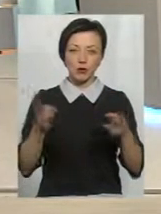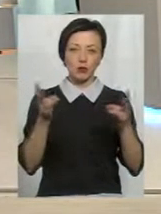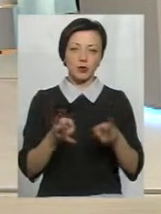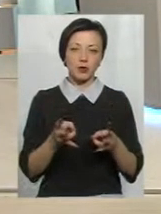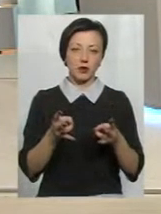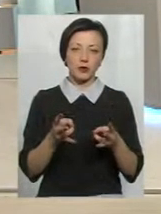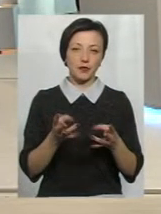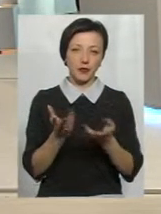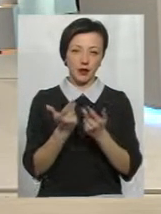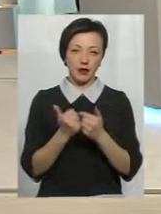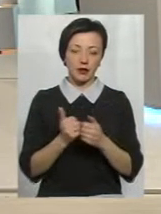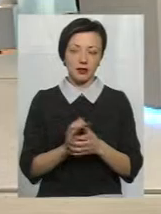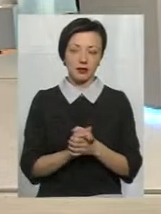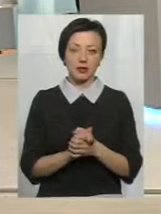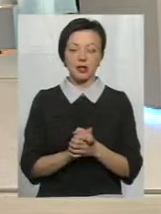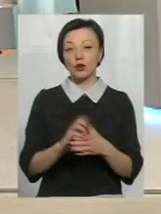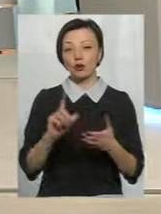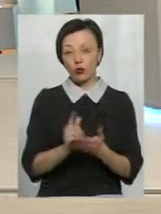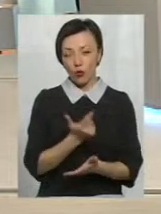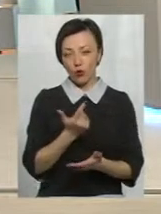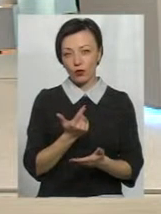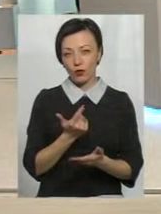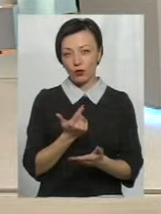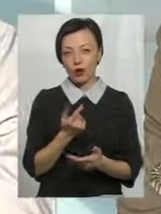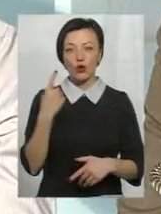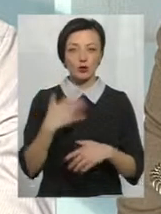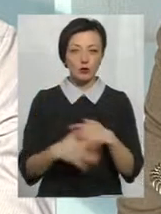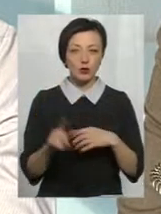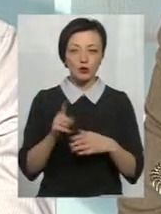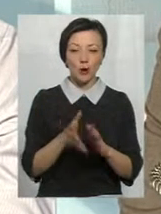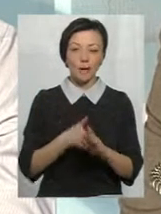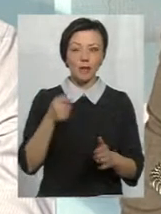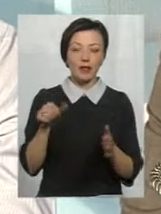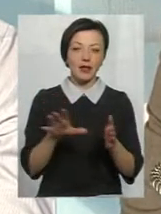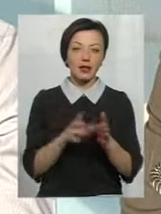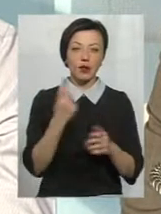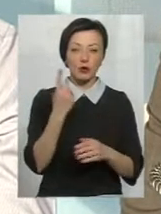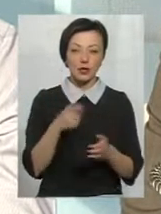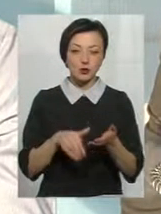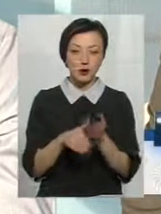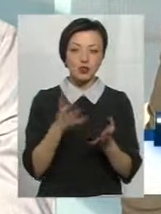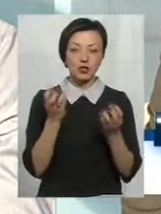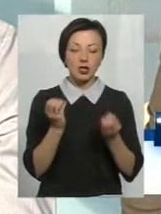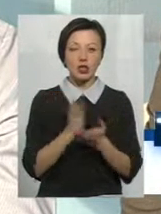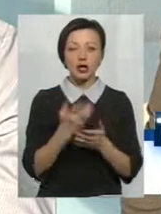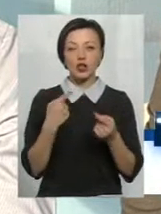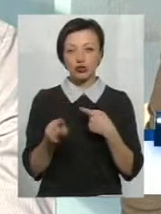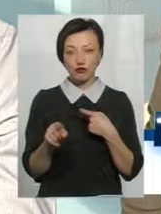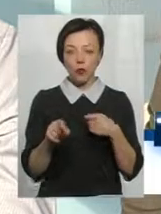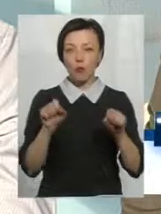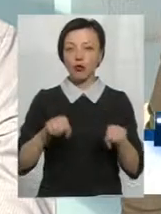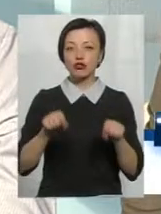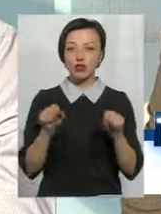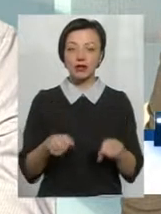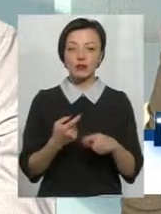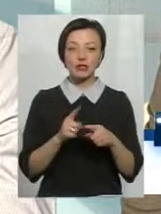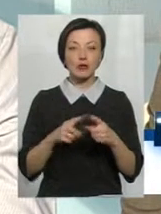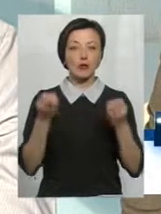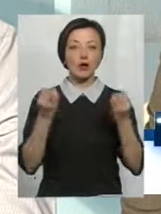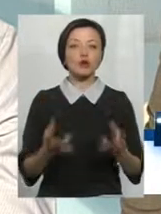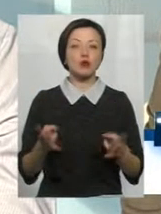петицій? Знову ж таки, розуміємо, що петиції – це один інструмент, а є ще інші інструменти. Можливо, навіть це просто